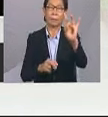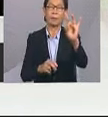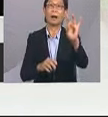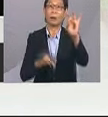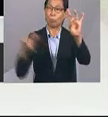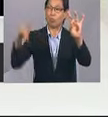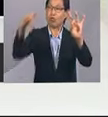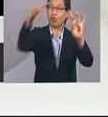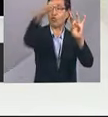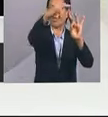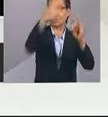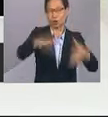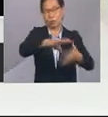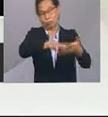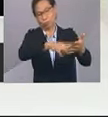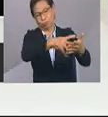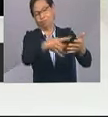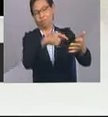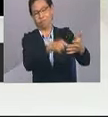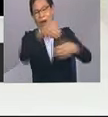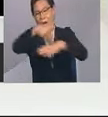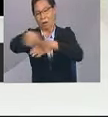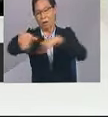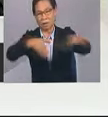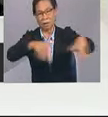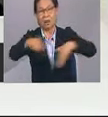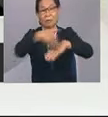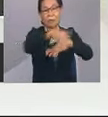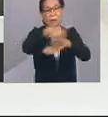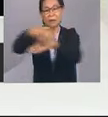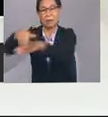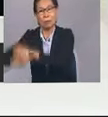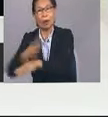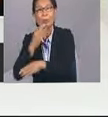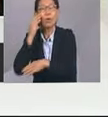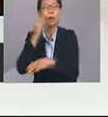penerbangan telah dijadualkan untuk menghantar pulang